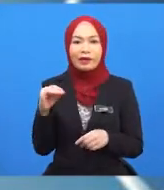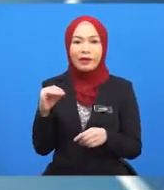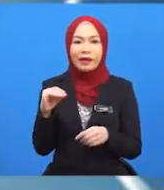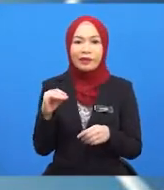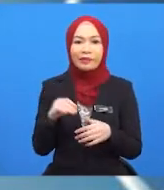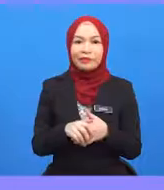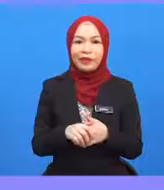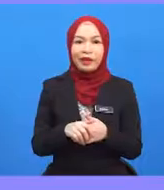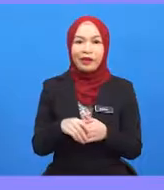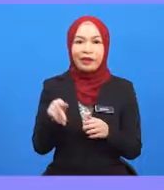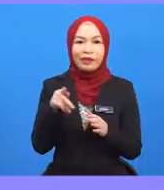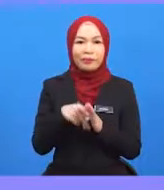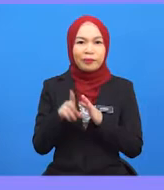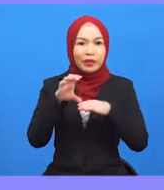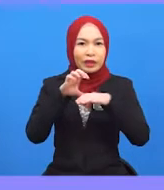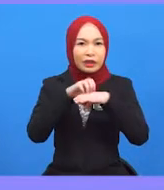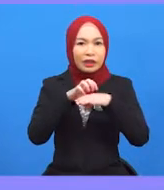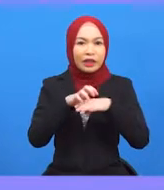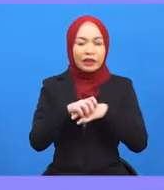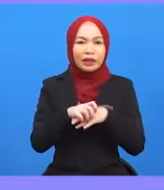Okey, kita lihat gambarnya.